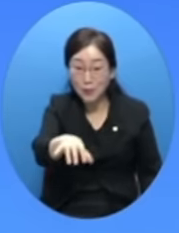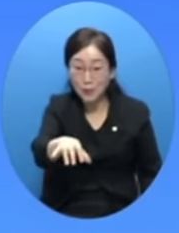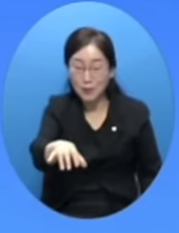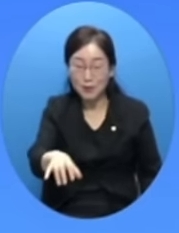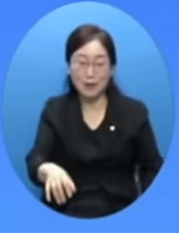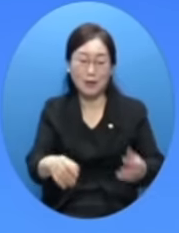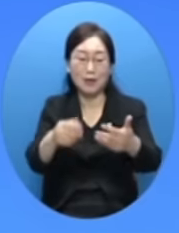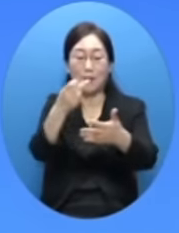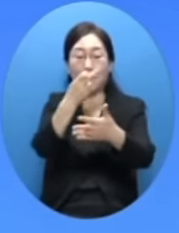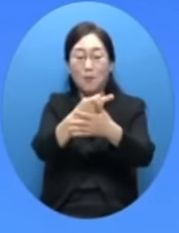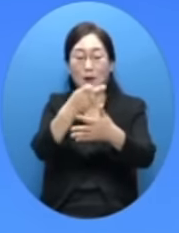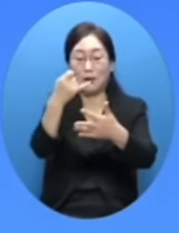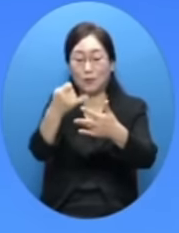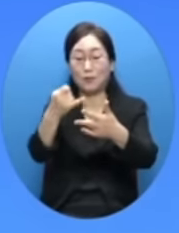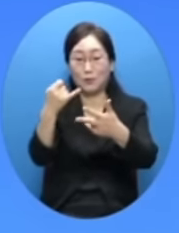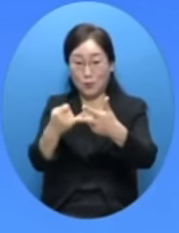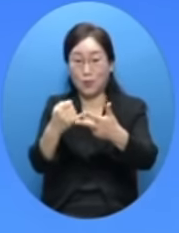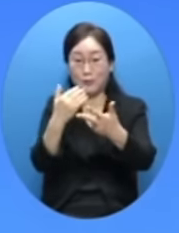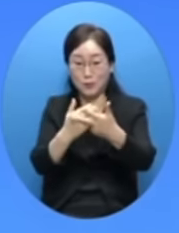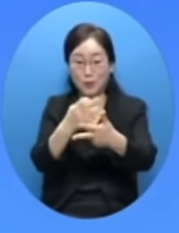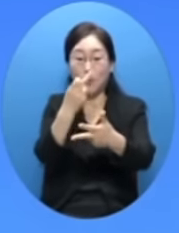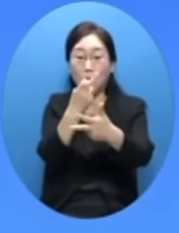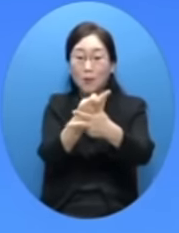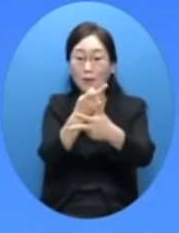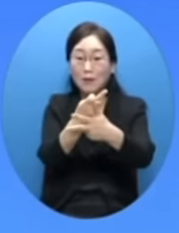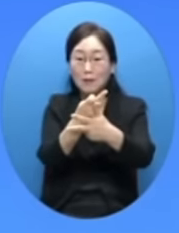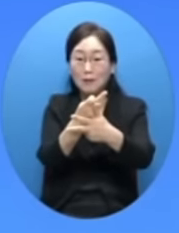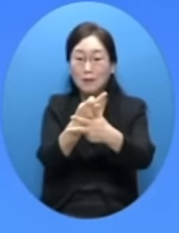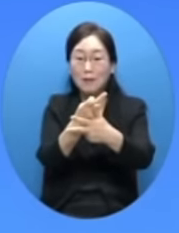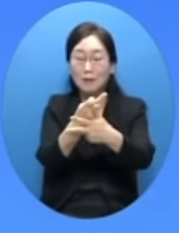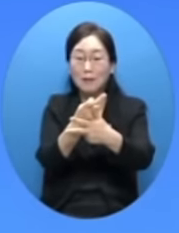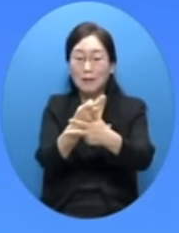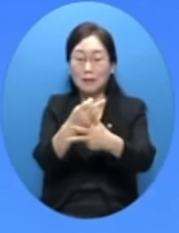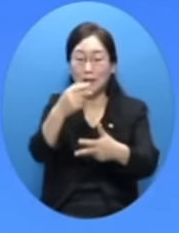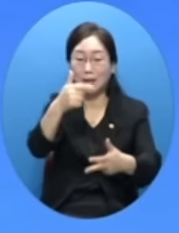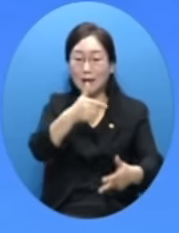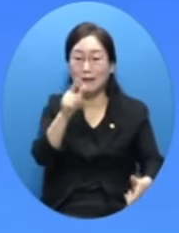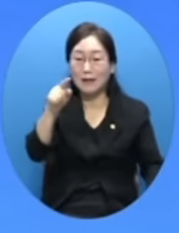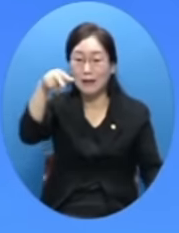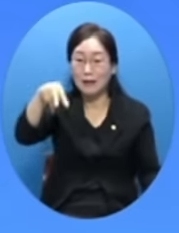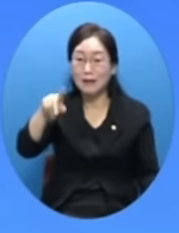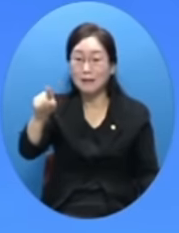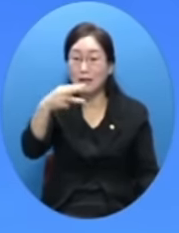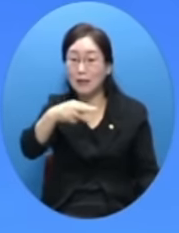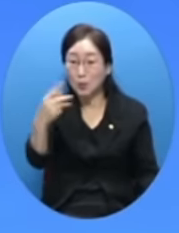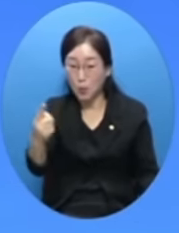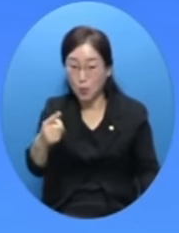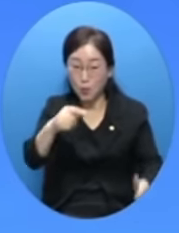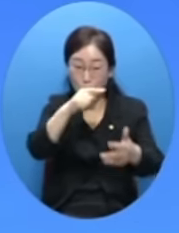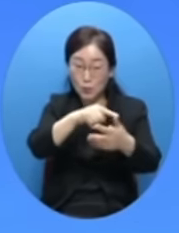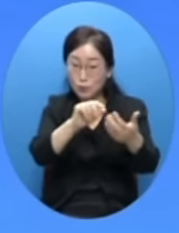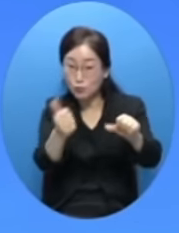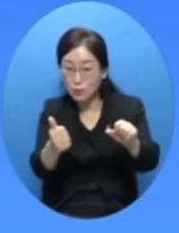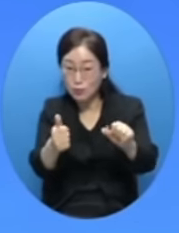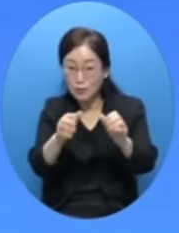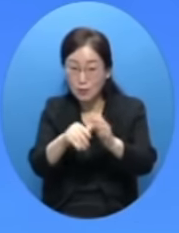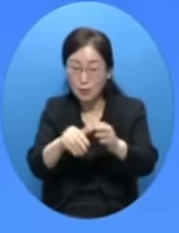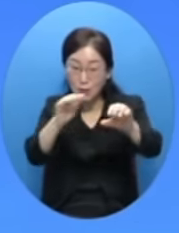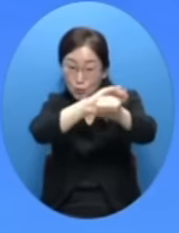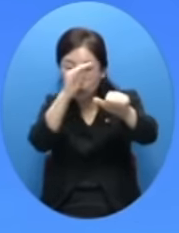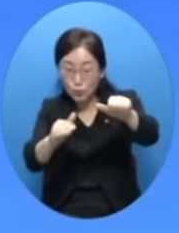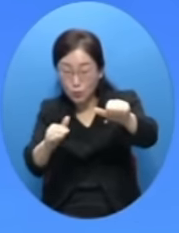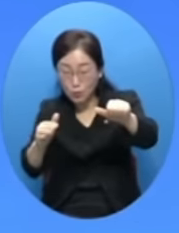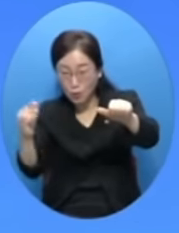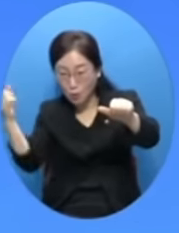삼남매가 있었는데 그 오라버니 나사로가 죽었을 때에 그 무덤 앞에 와서 눈물을